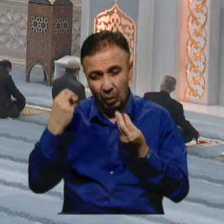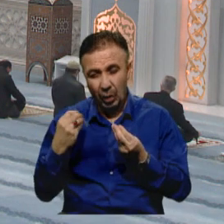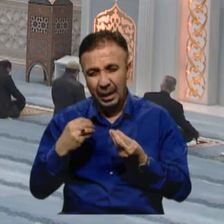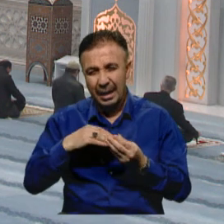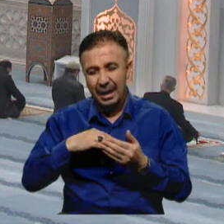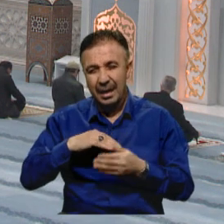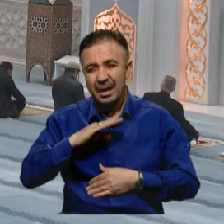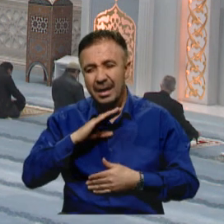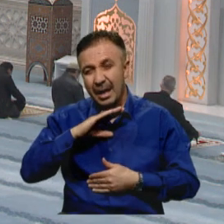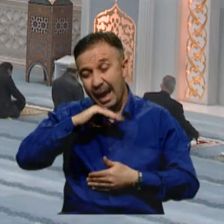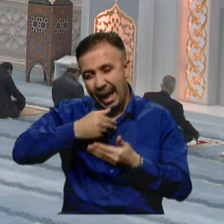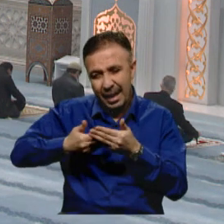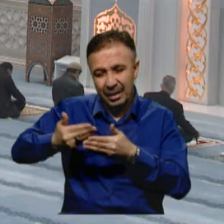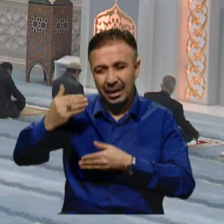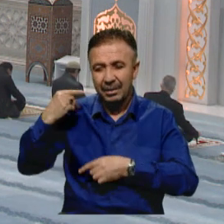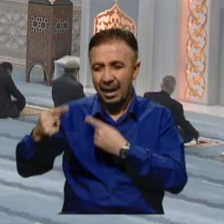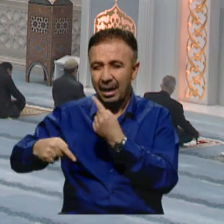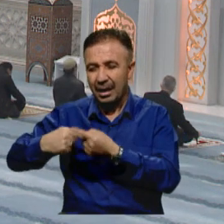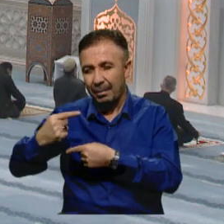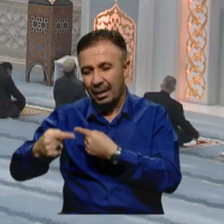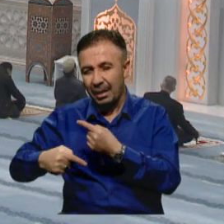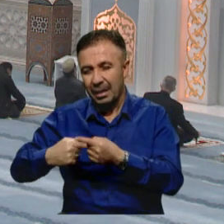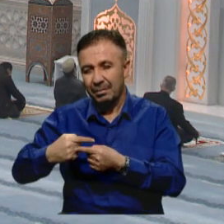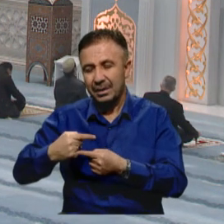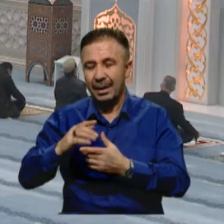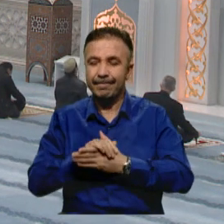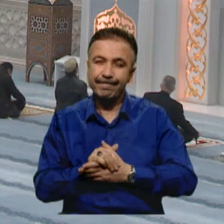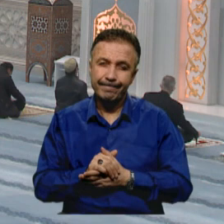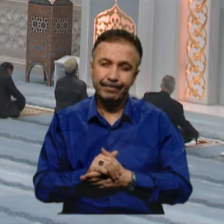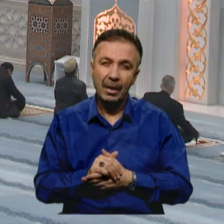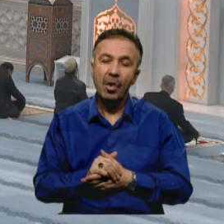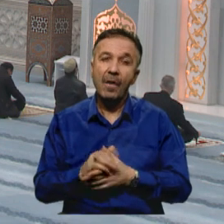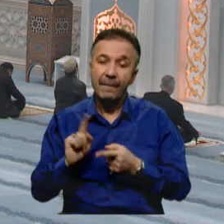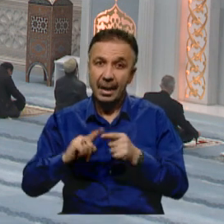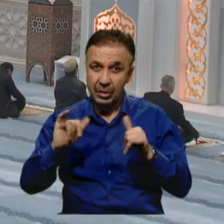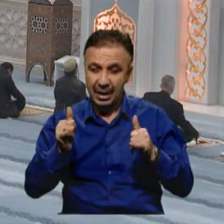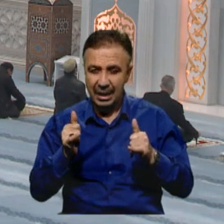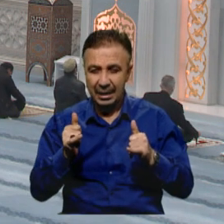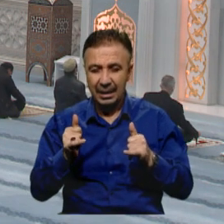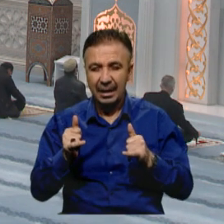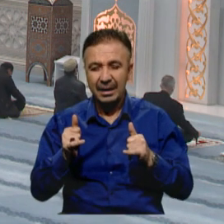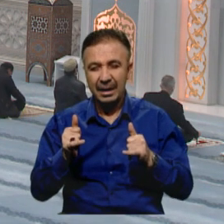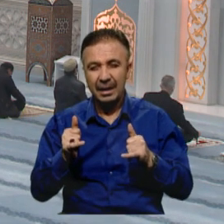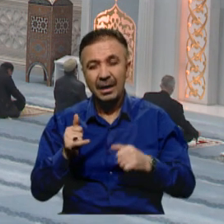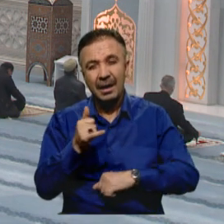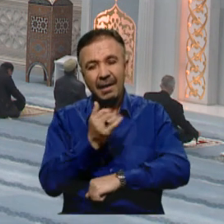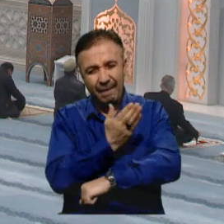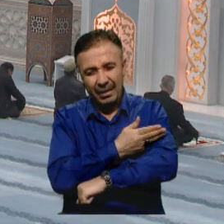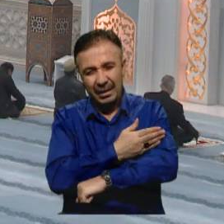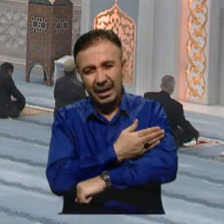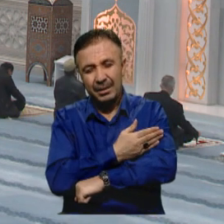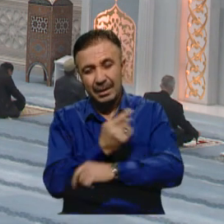ecdadımıza, akrabalarımıza, yakınlarımıza ve cennet vatanımızı bizlere emanet eden